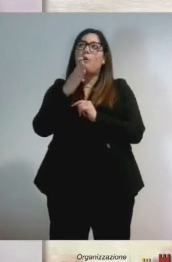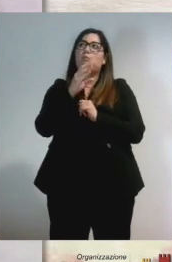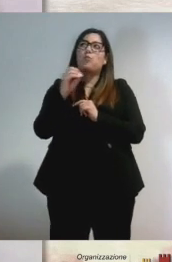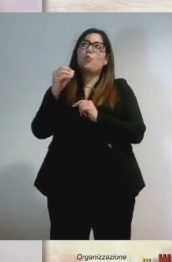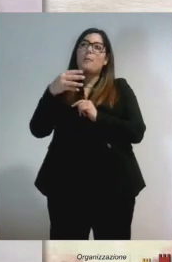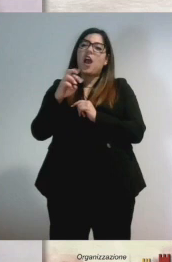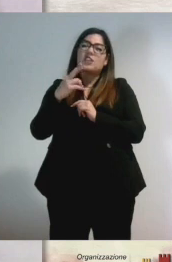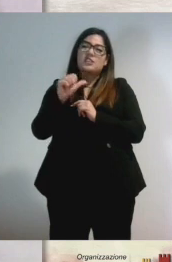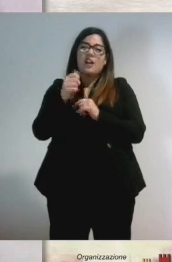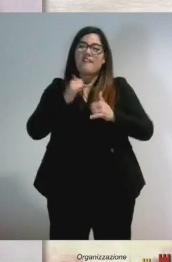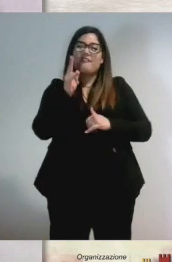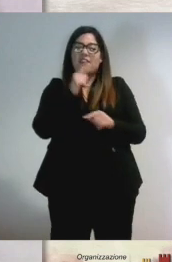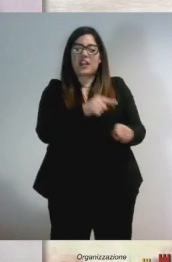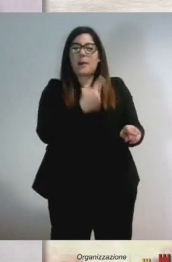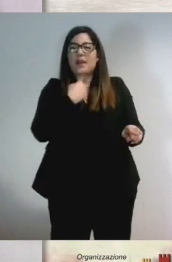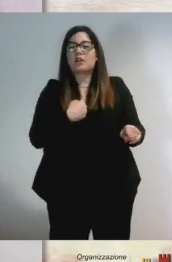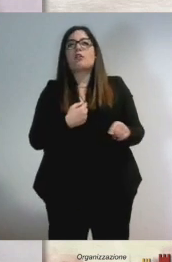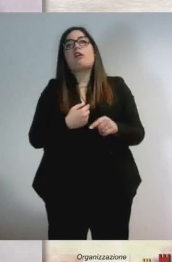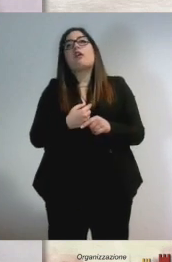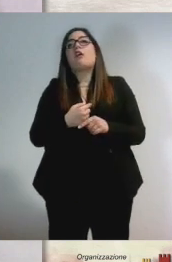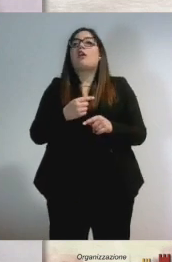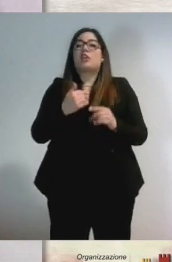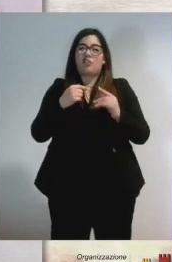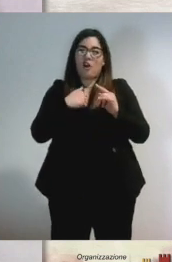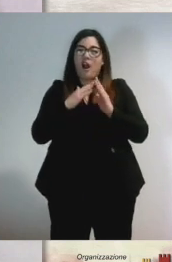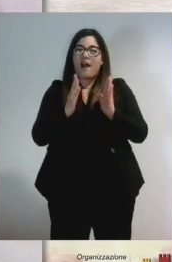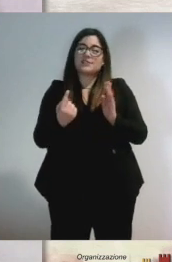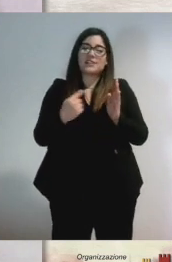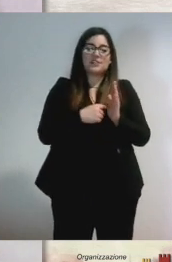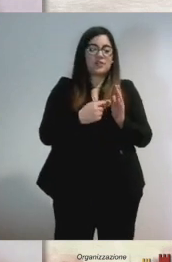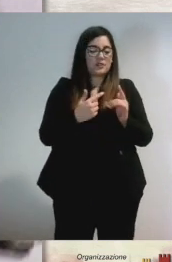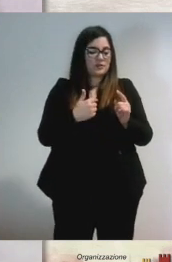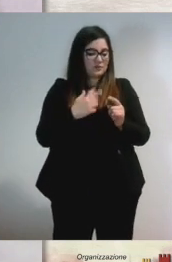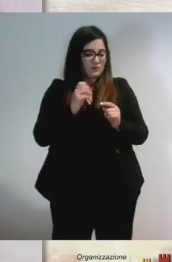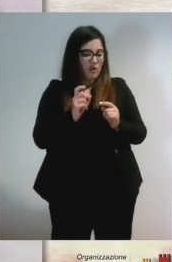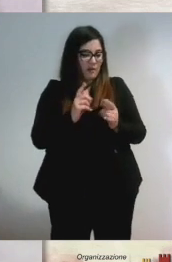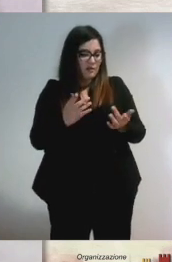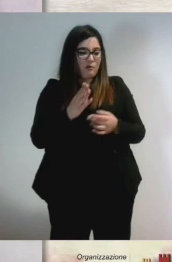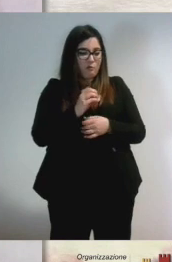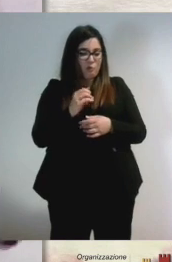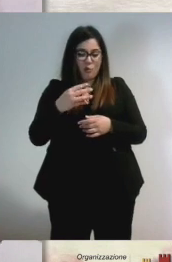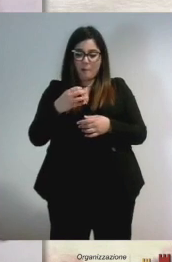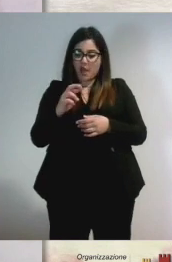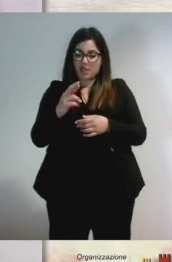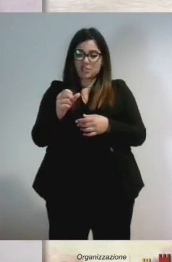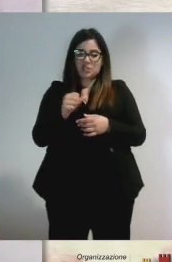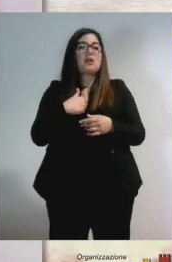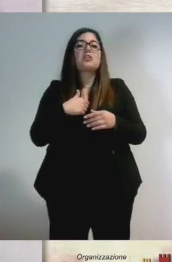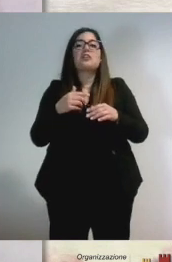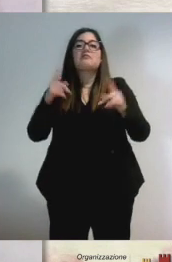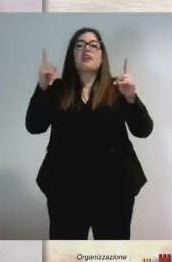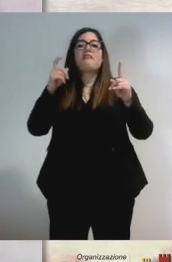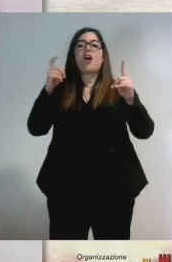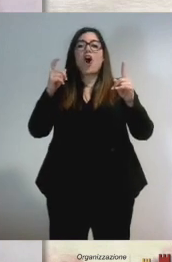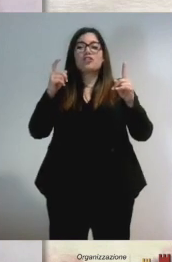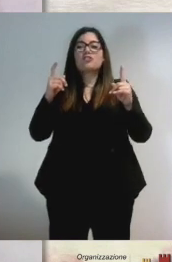giorno mi ha detto Papà sei un boomer si fanno sono tornato a casa non capivo perché mi stava chiamando Così avevo fatto una fotografia davanti al mare avevo scritto c'è